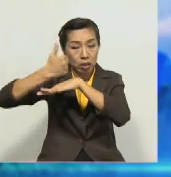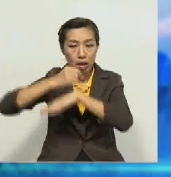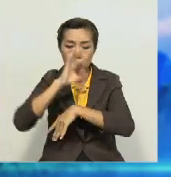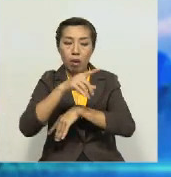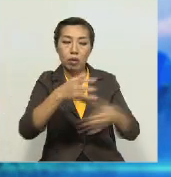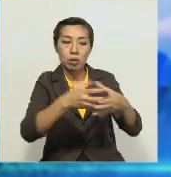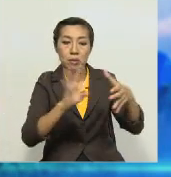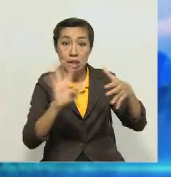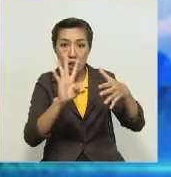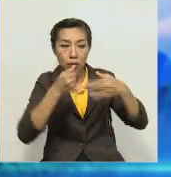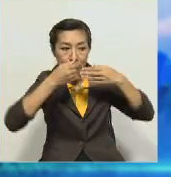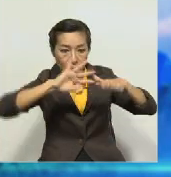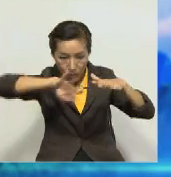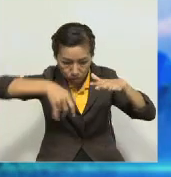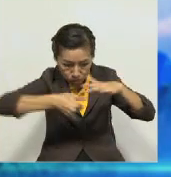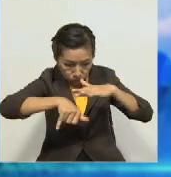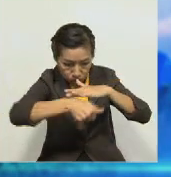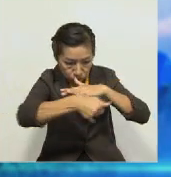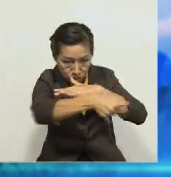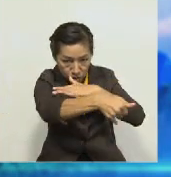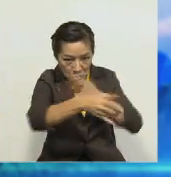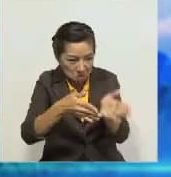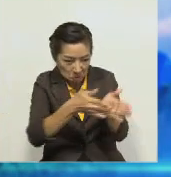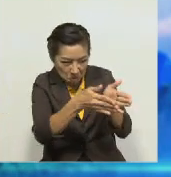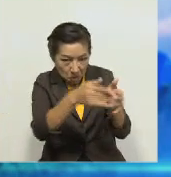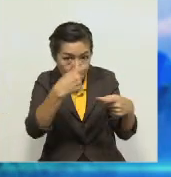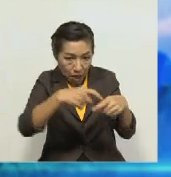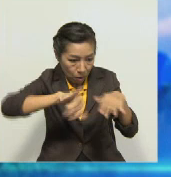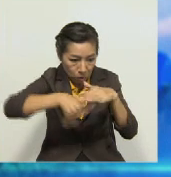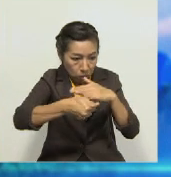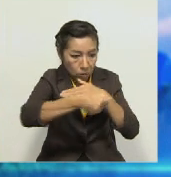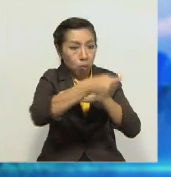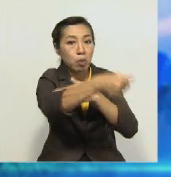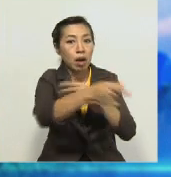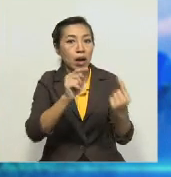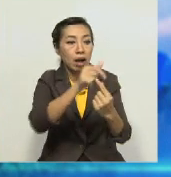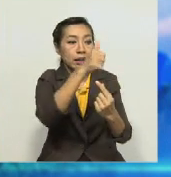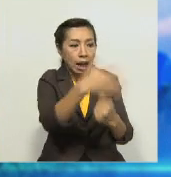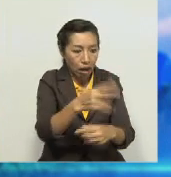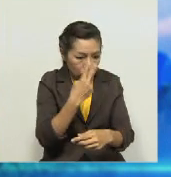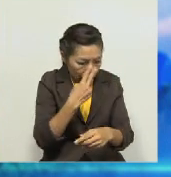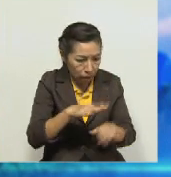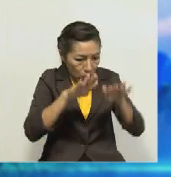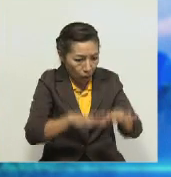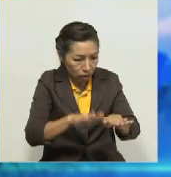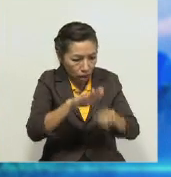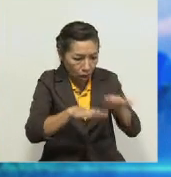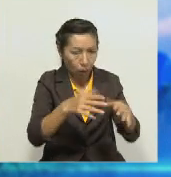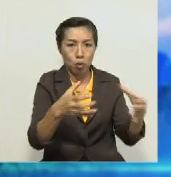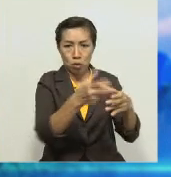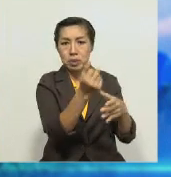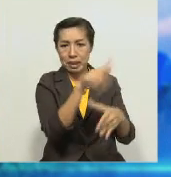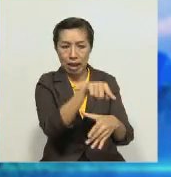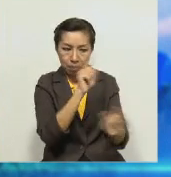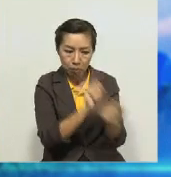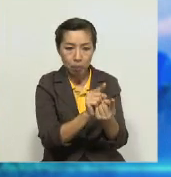หนวยซวสีนายดำน้ำลดลไปผ่านจุดที่ยากที่สุด ผ่านไปอกฝังได้แล้วพบปลอยเท้า ซึงคัดวาเป็กลุมผู้สู